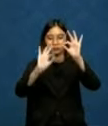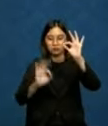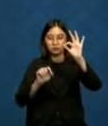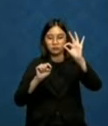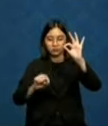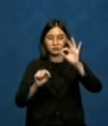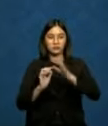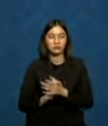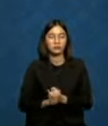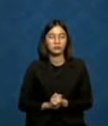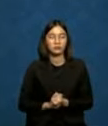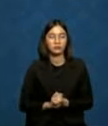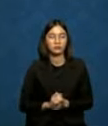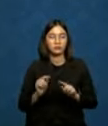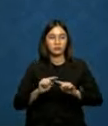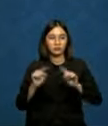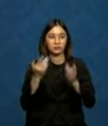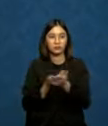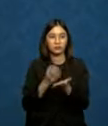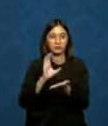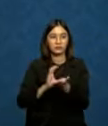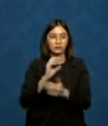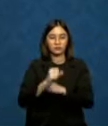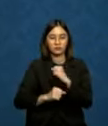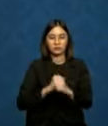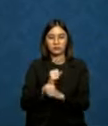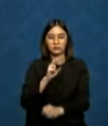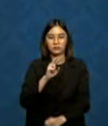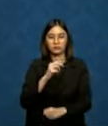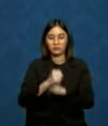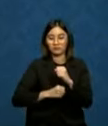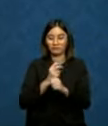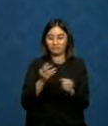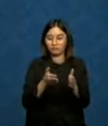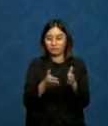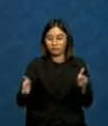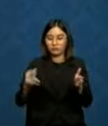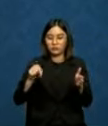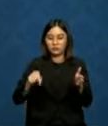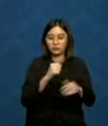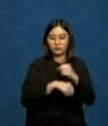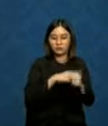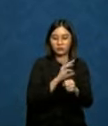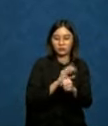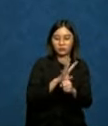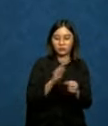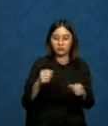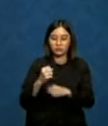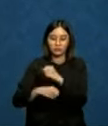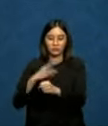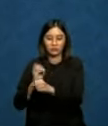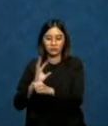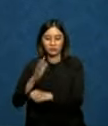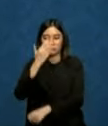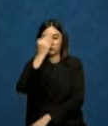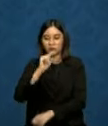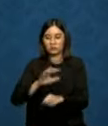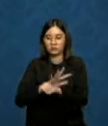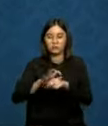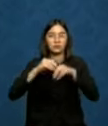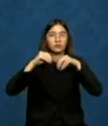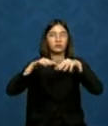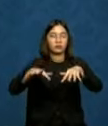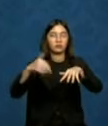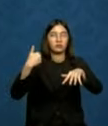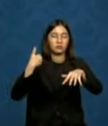นี้ค่ะแต่ว่างบของปี 2 2ปีนี้นะคะ64กับ 65นี้มันเนื่องจากมันเป็นสถานการณ์โควิด